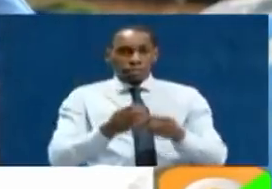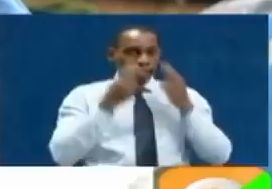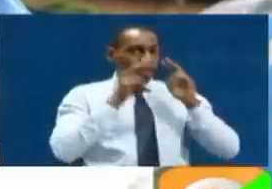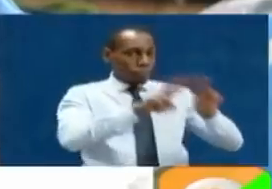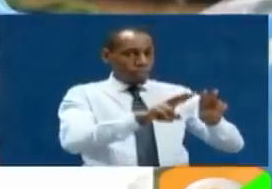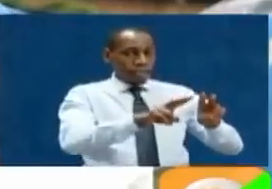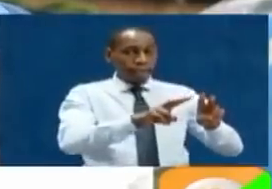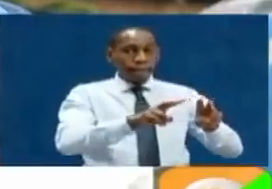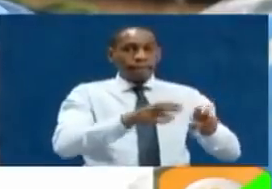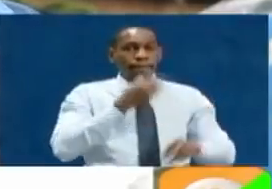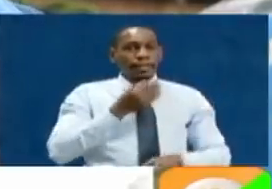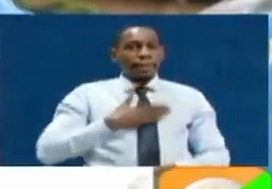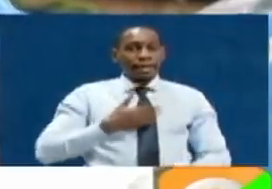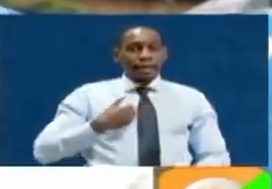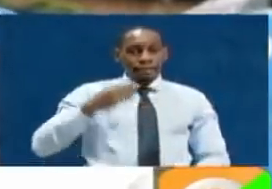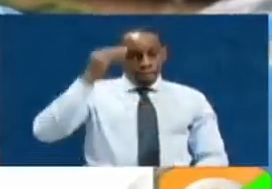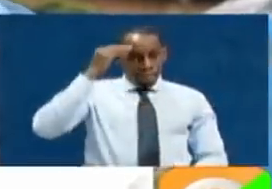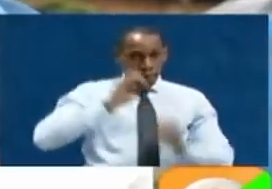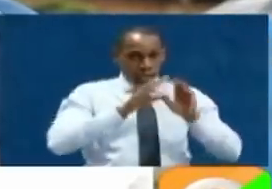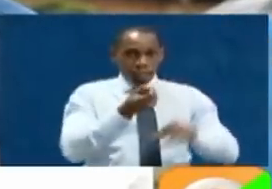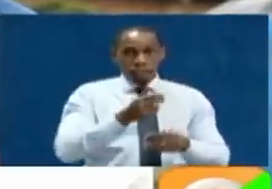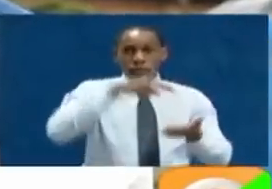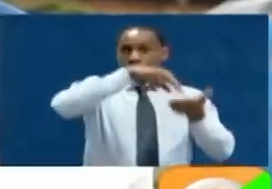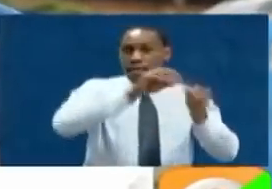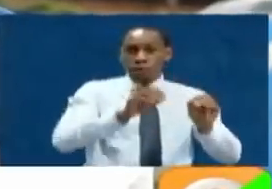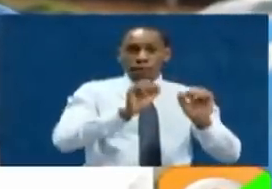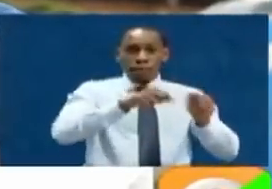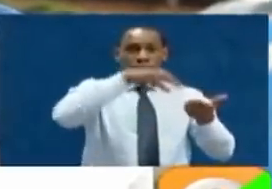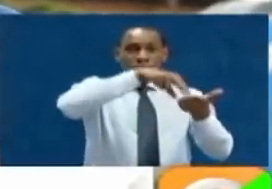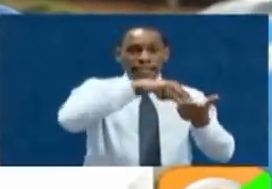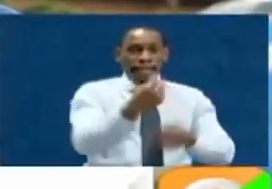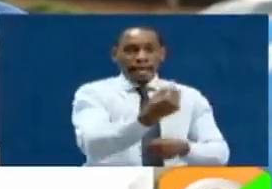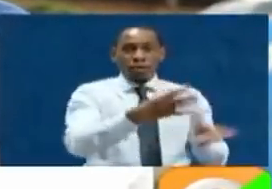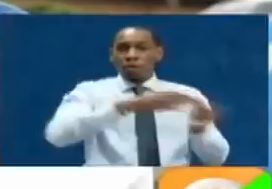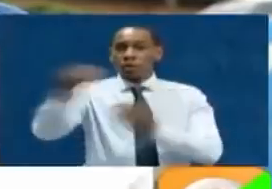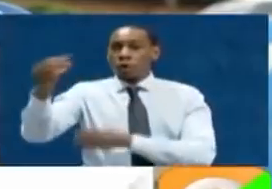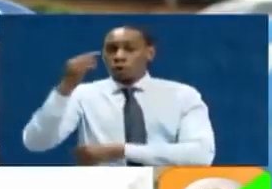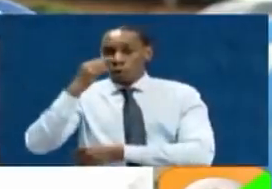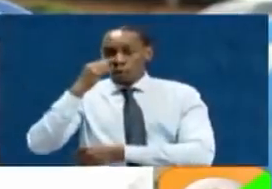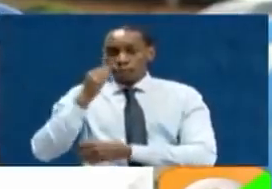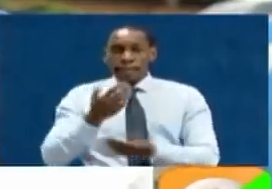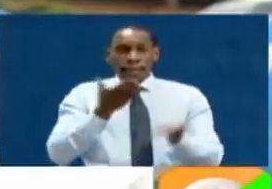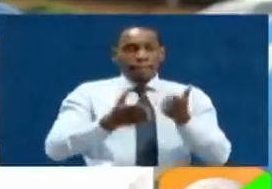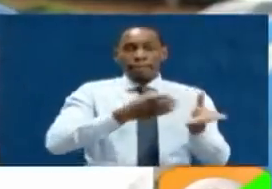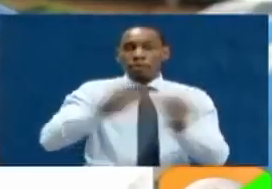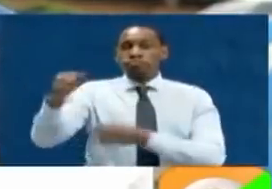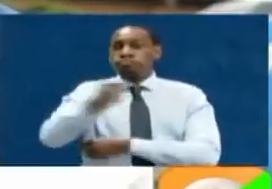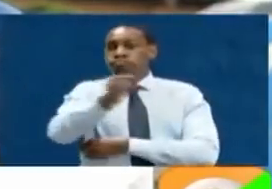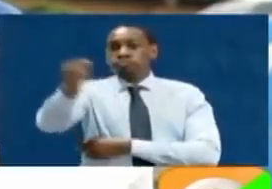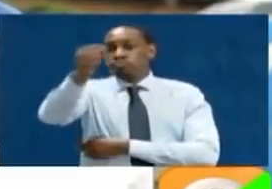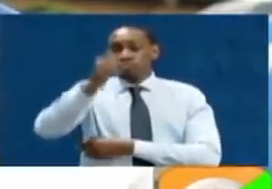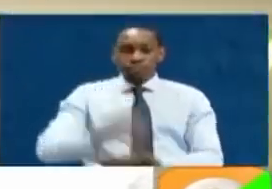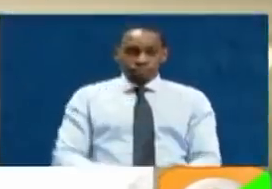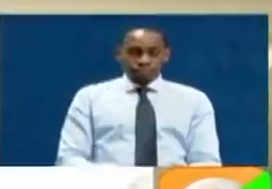amuangalie juu wako na loss ya memory kidogo, asiamke juu anaweza amka peke yake aende nyumbani ama atoke nje aende